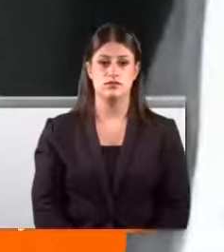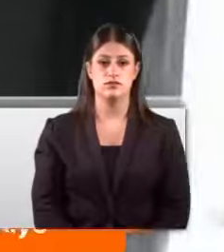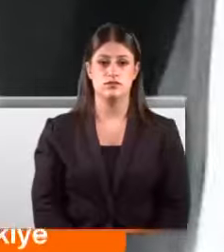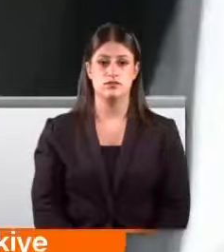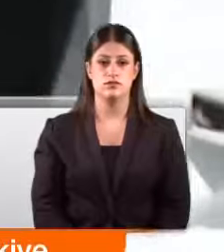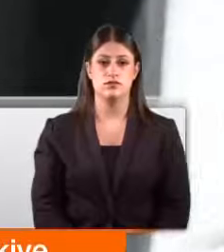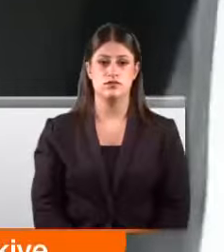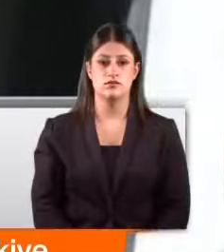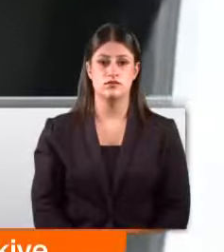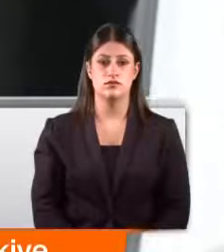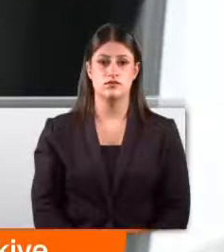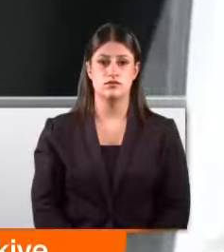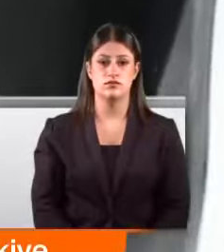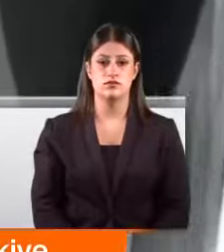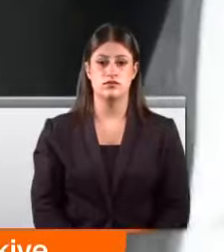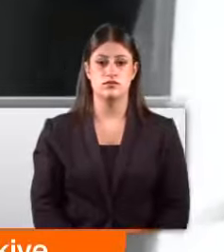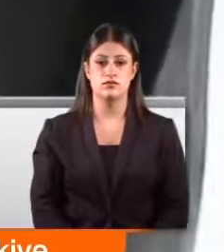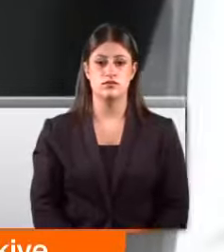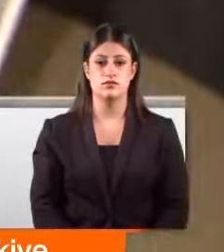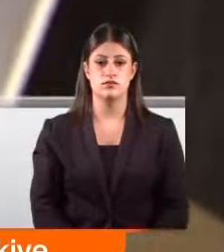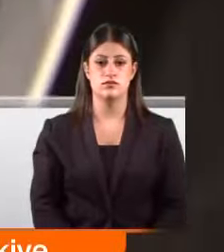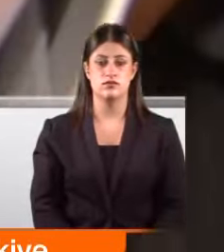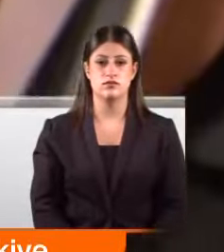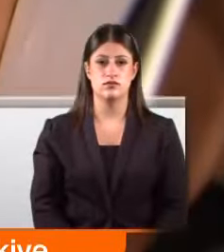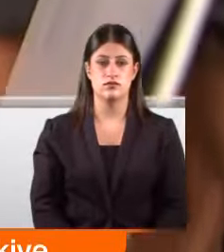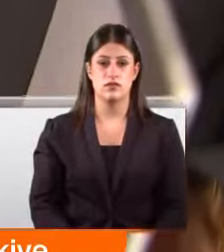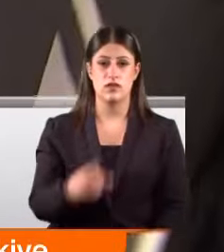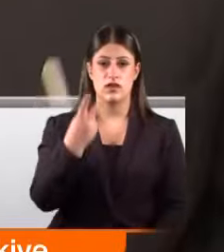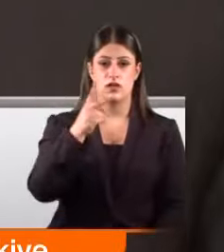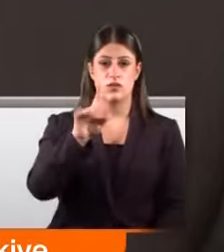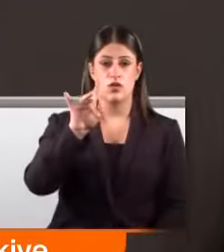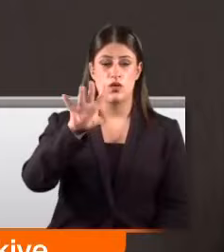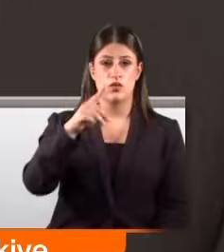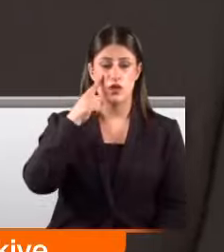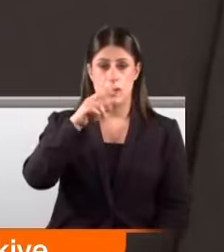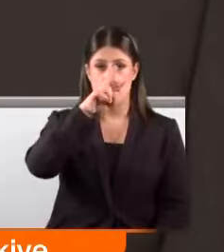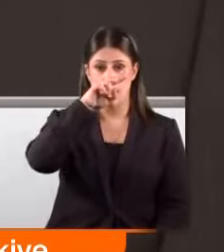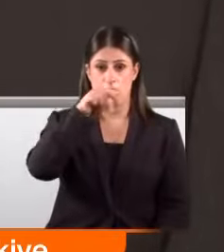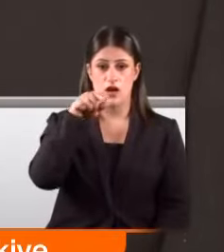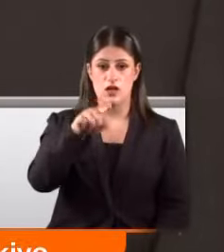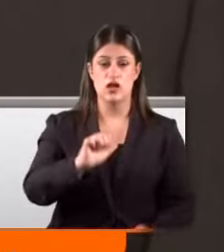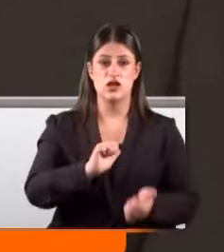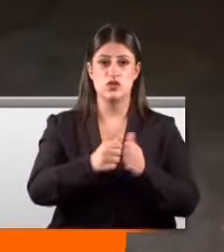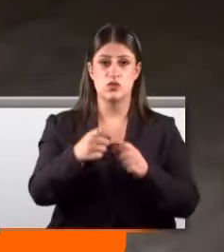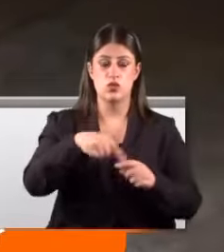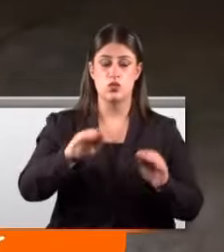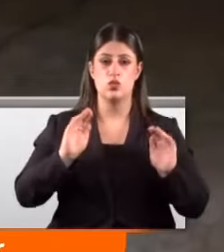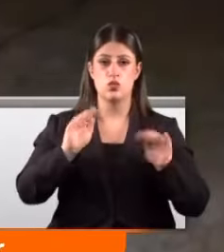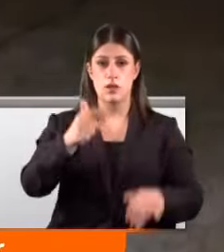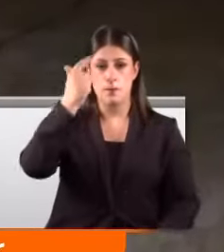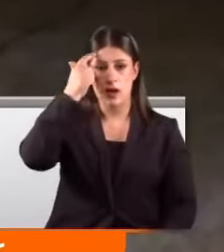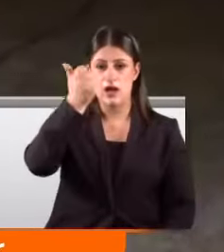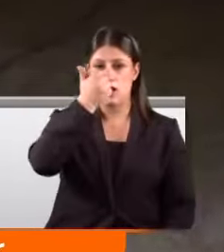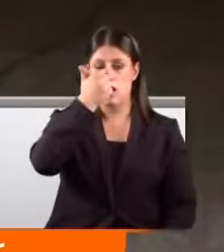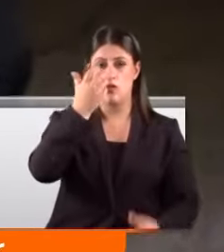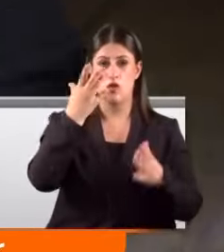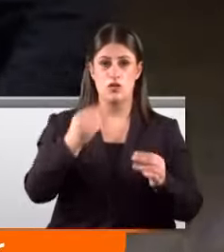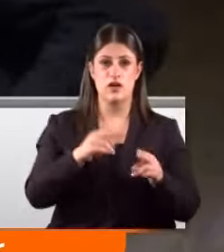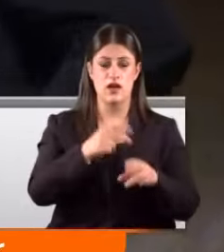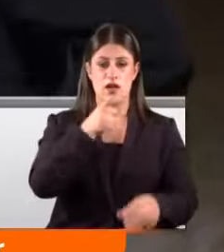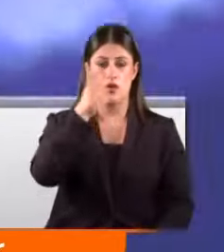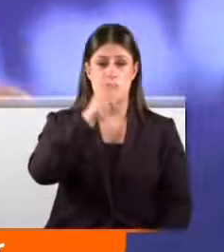ya. O nedenle Türkiye'nin başı sağ olsun. 2014 yılının Mart ayında spor salonunda düşerek beyin kanaması geçirmişti Kenan